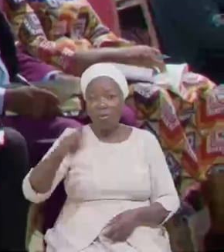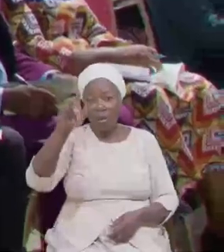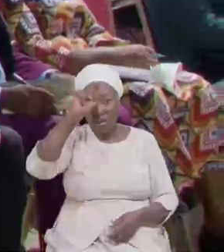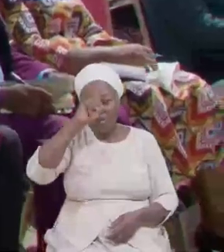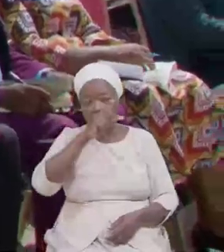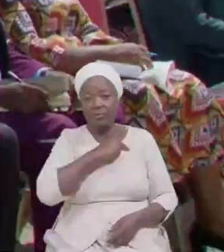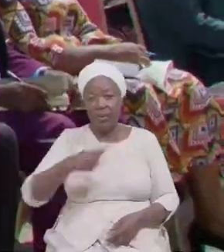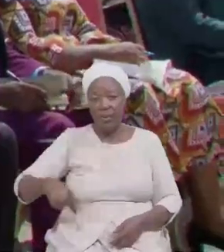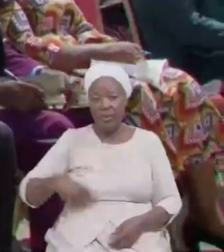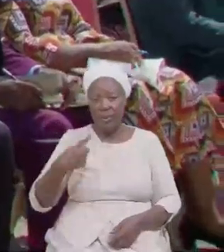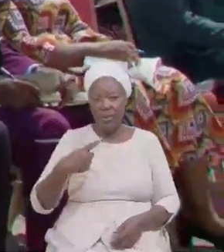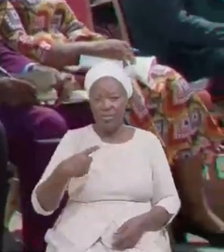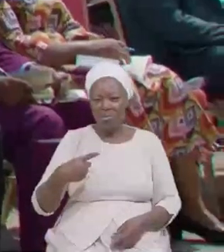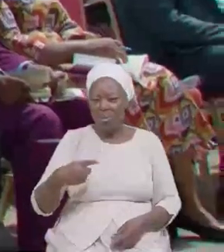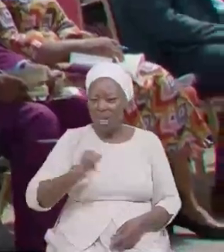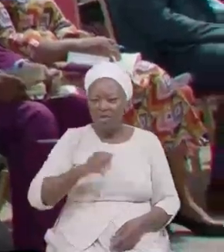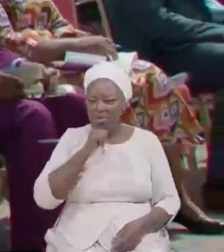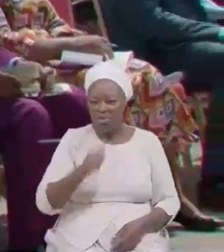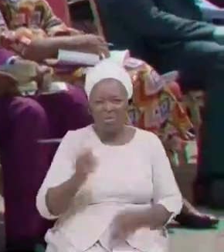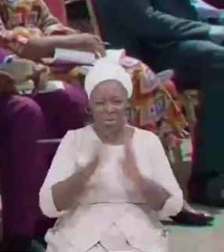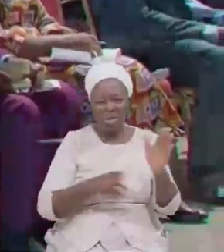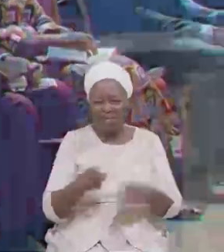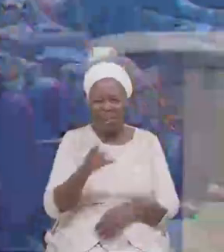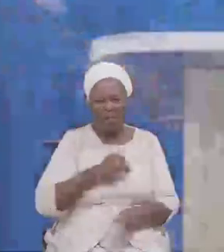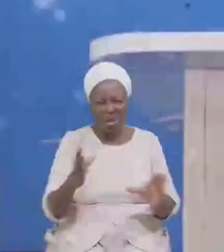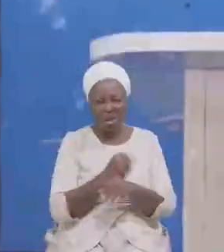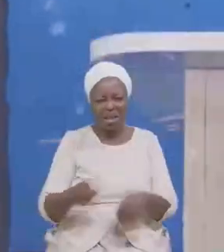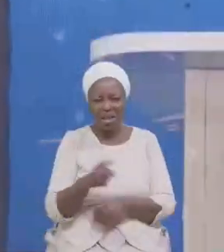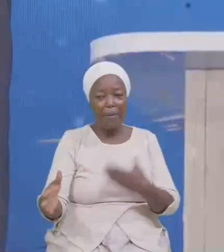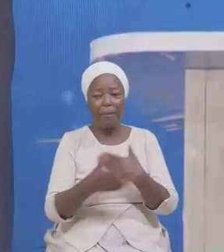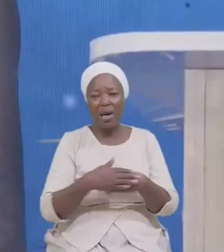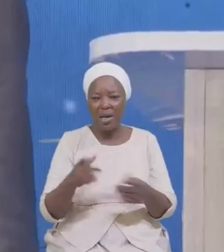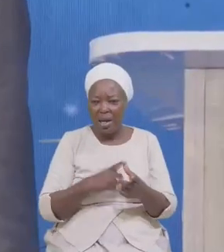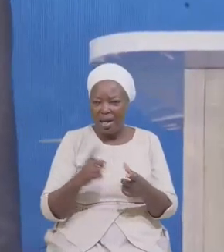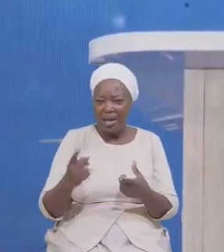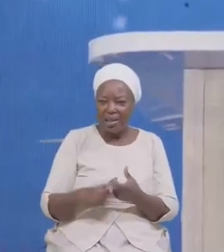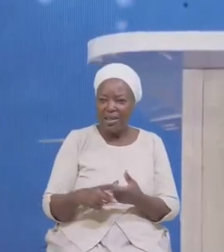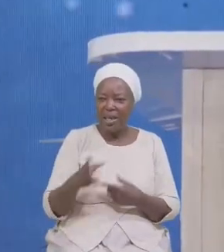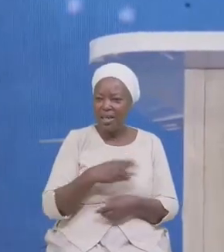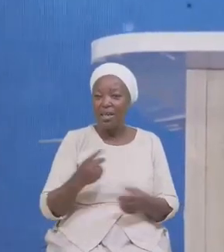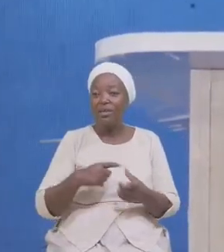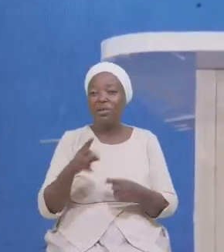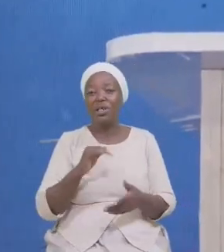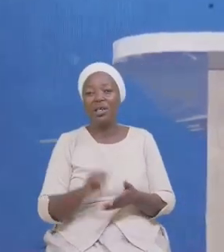vais les ramener. Quand tu entends ça, l'ennemi dit, je ne vais pas l'abandonner. Hein.